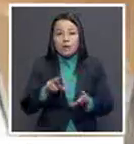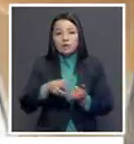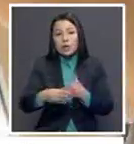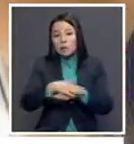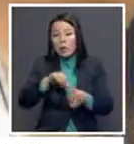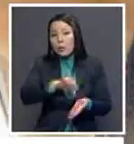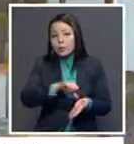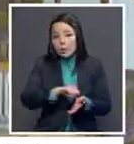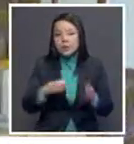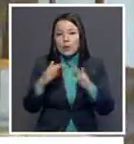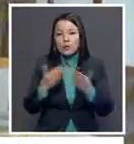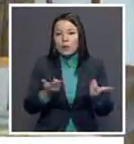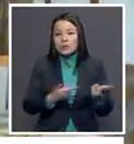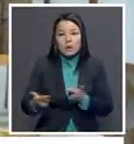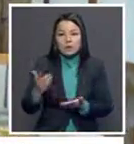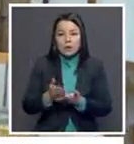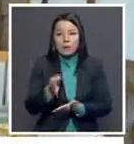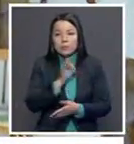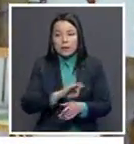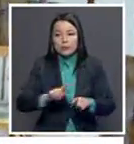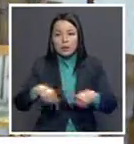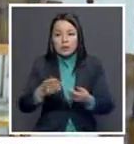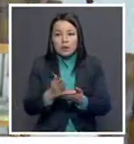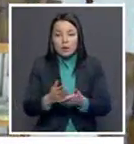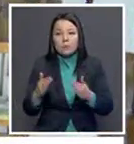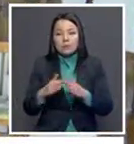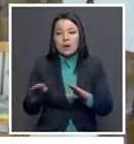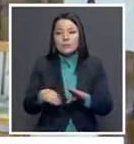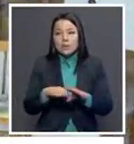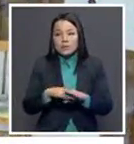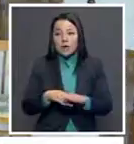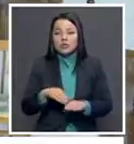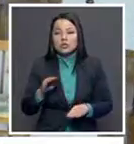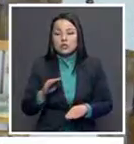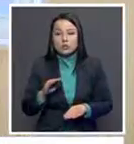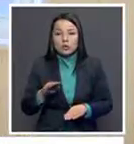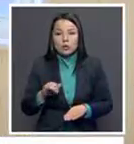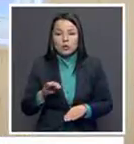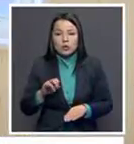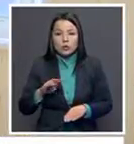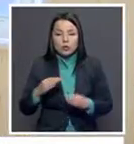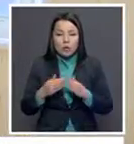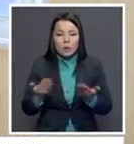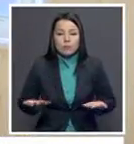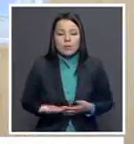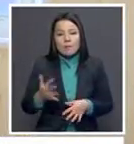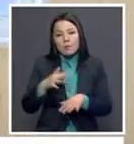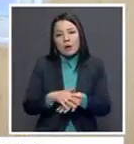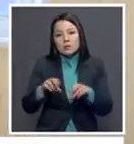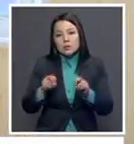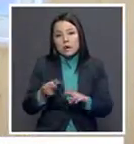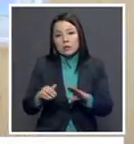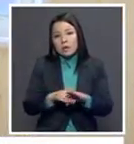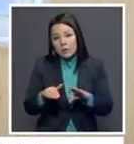қоса дайын баспанаға қол жеткізді. Әуелі тұрғыны құрылыс жинақ банкінде есепшот ашып, бастапқы 3 миллион теңге қаражат аударыпты. Сөйтіп тиімді